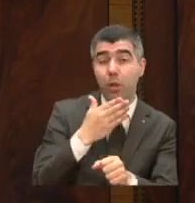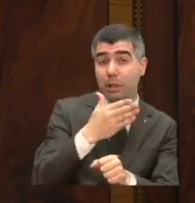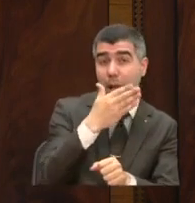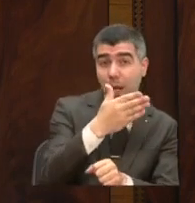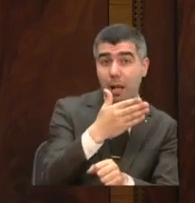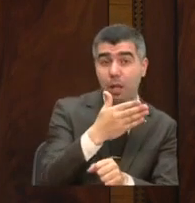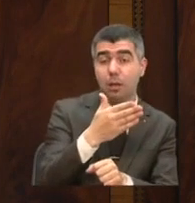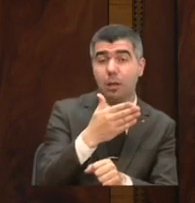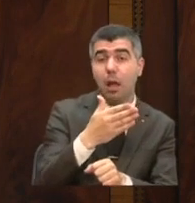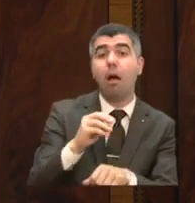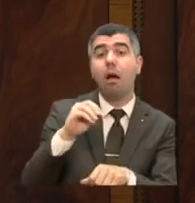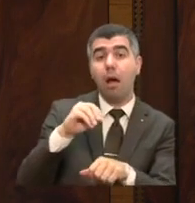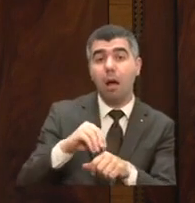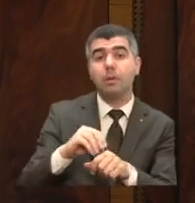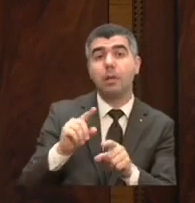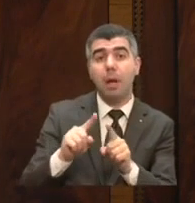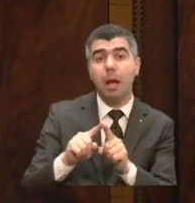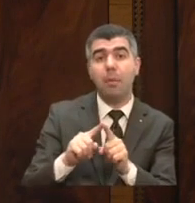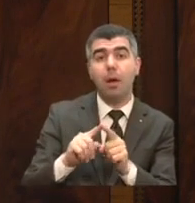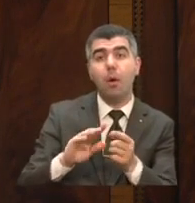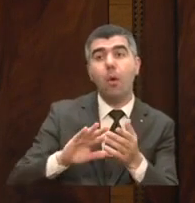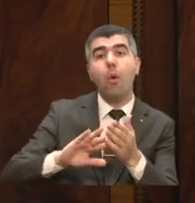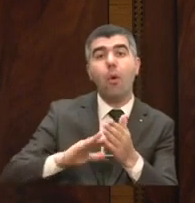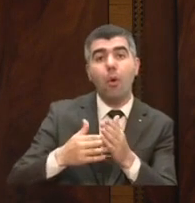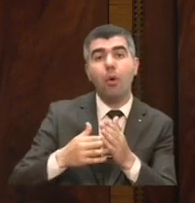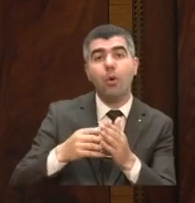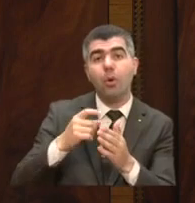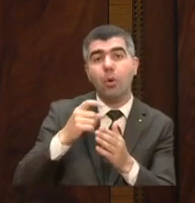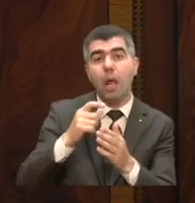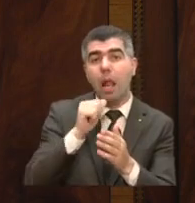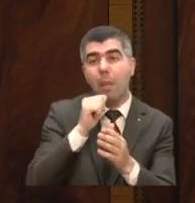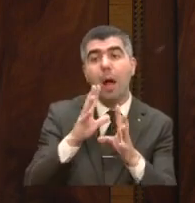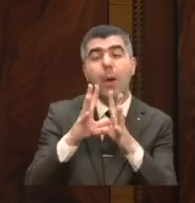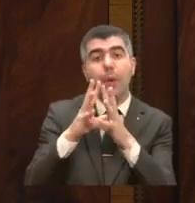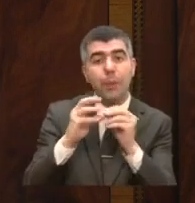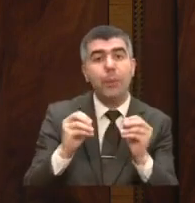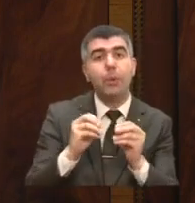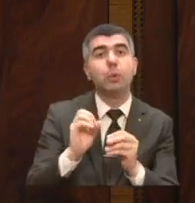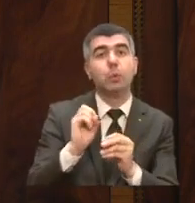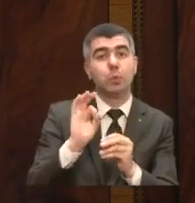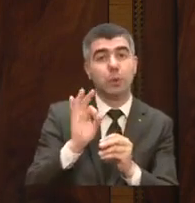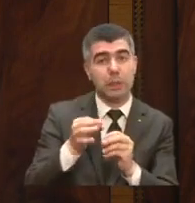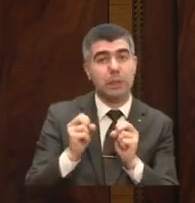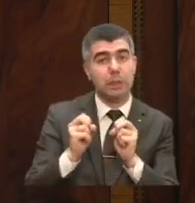الأمر استفحالا. فالطريقة يعني الجيدة لهذا الموضوع هو ربط